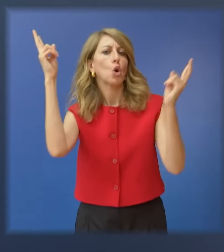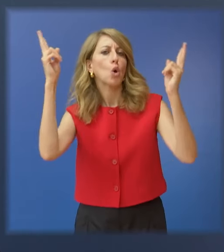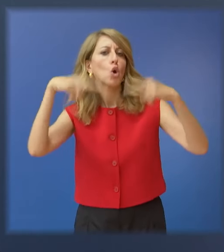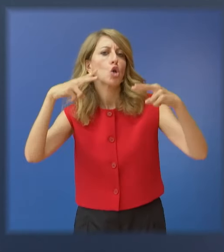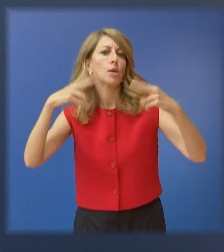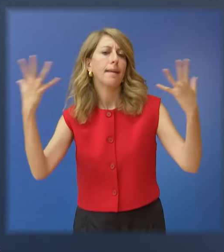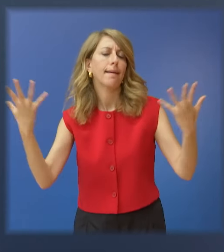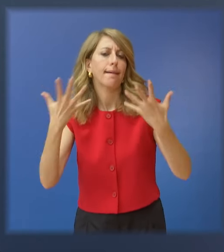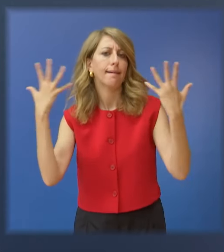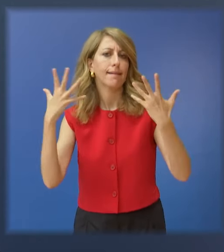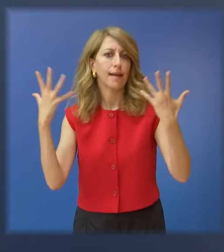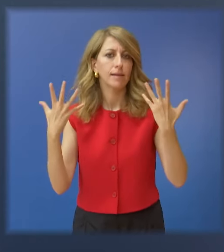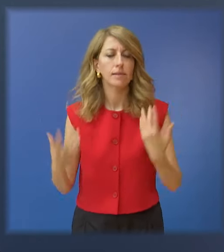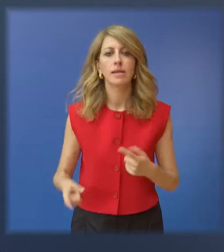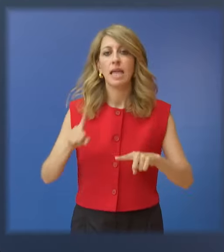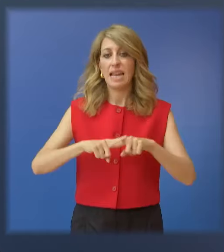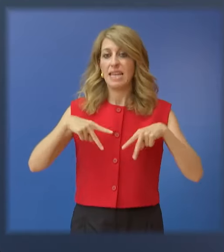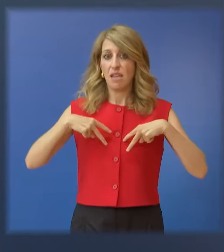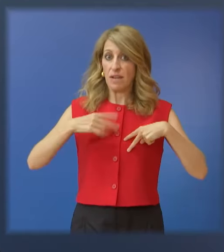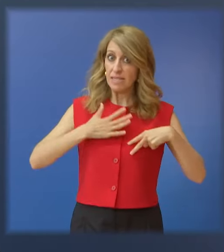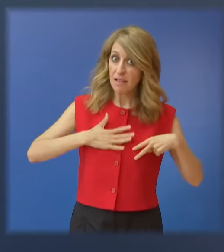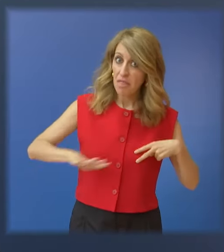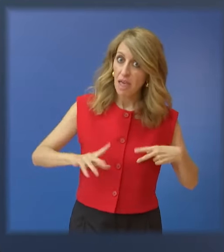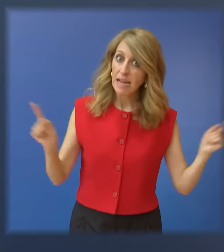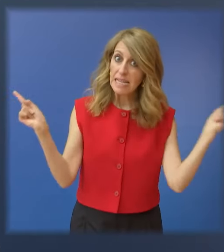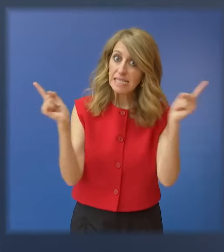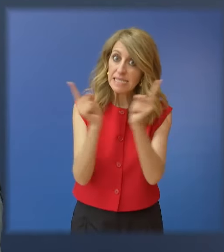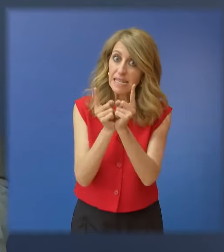ελληνική κυβέρνηση να να γίνει μία τέτοια συνάντηση